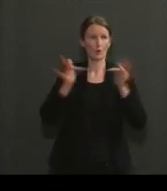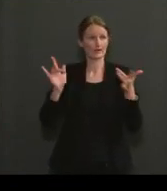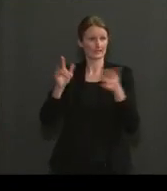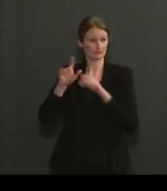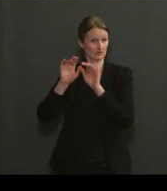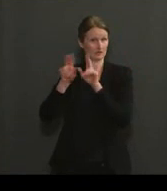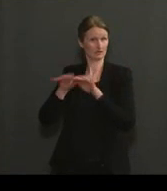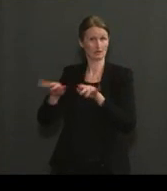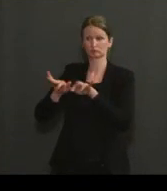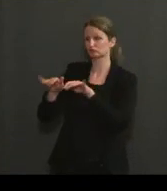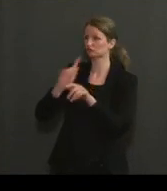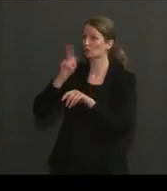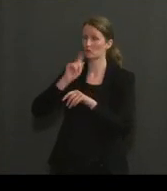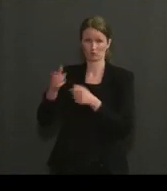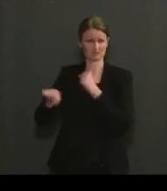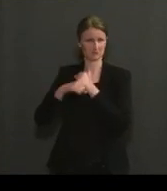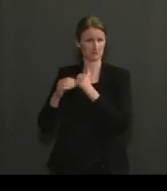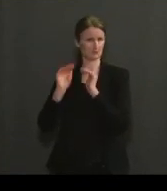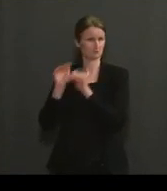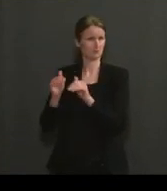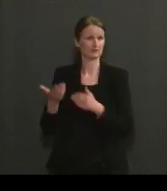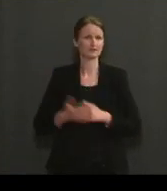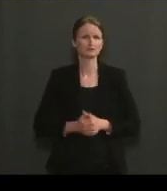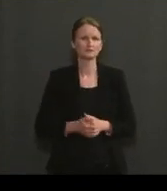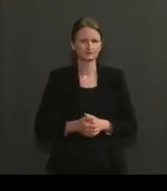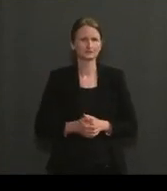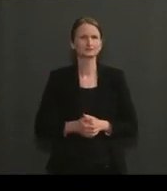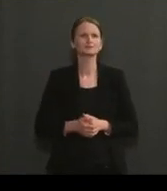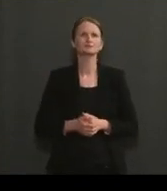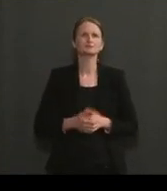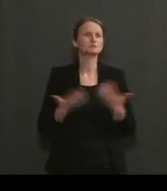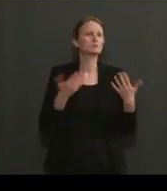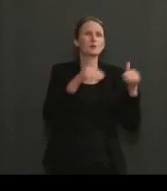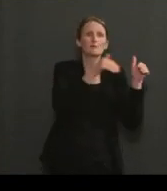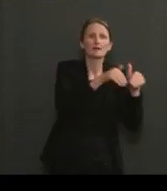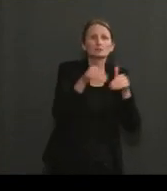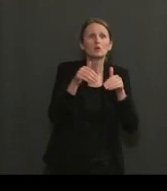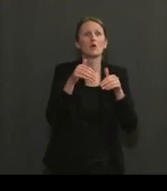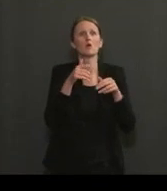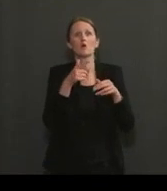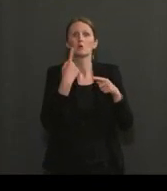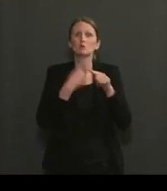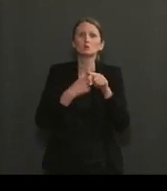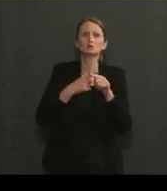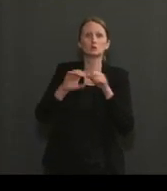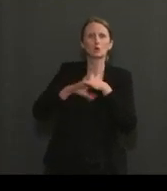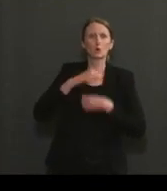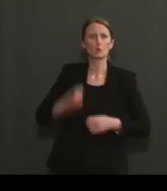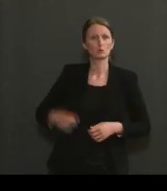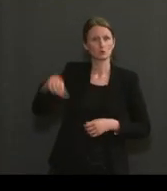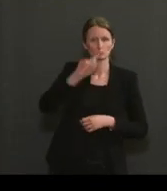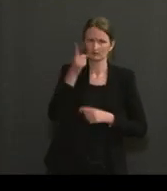nécessaires pour éviter les attroupements, par exemple en balisant les distances à respecter si une file se crée devant un commerce ou en donnant des